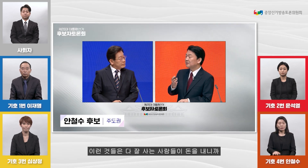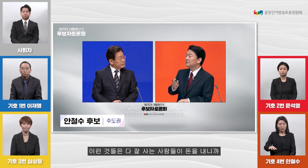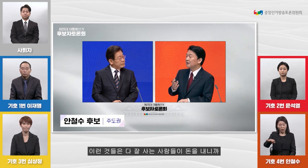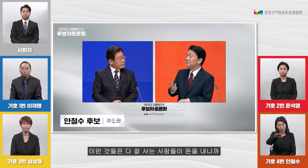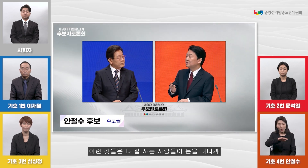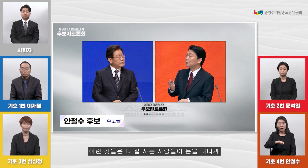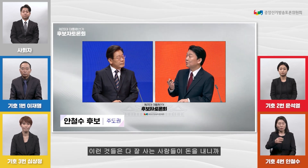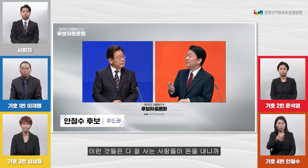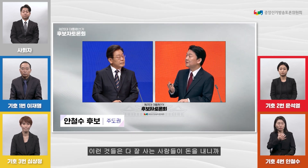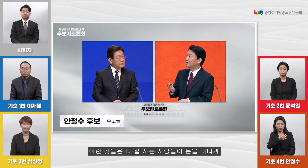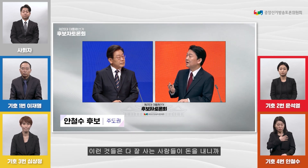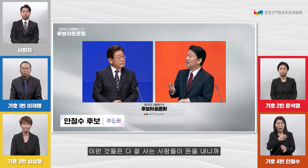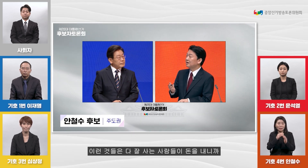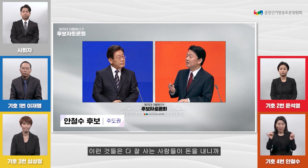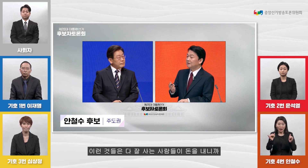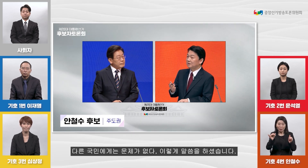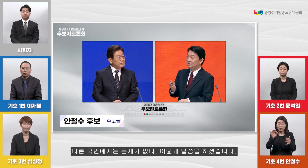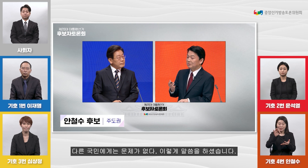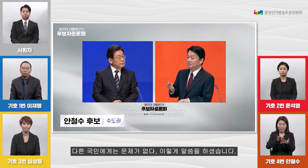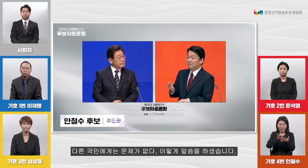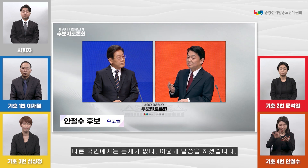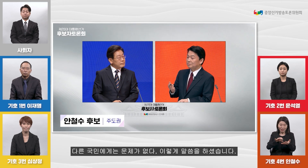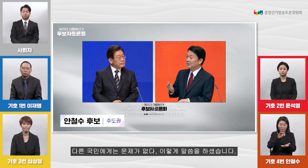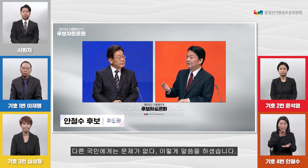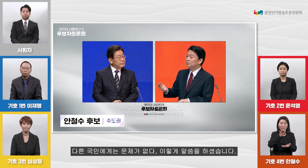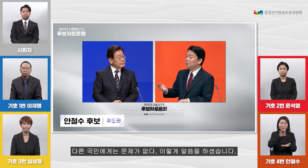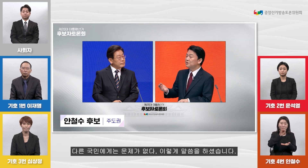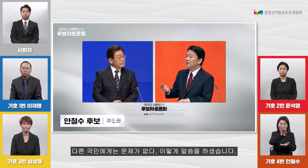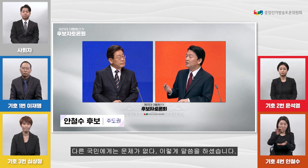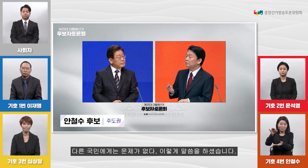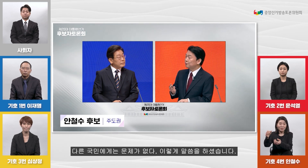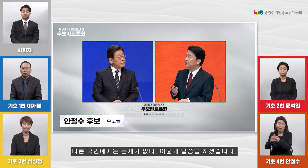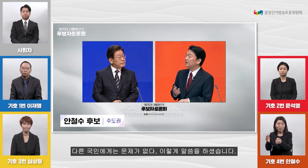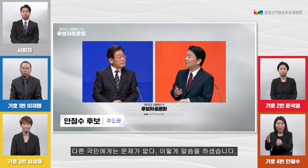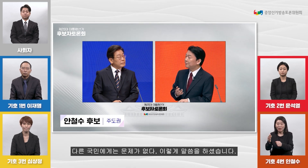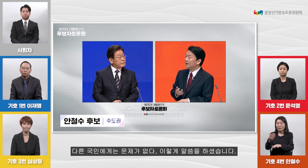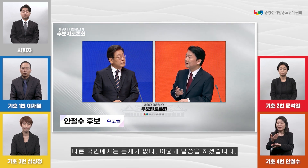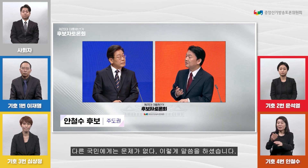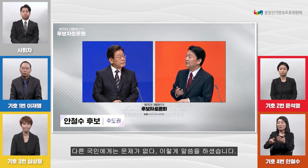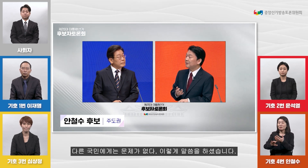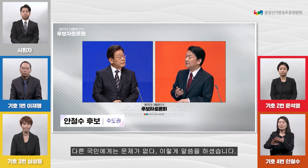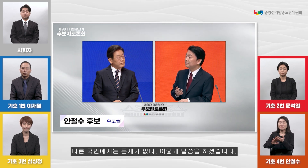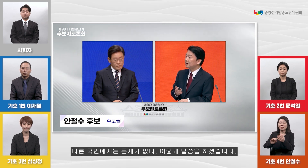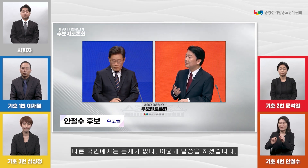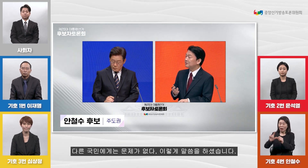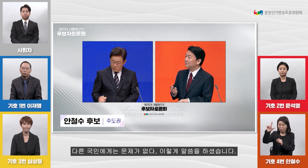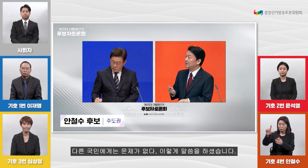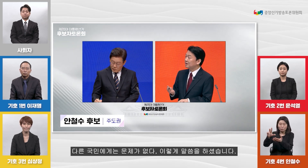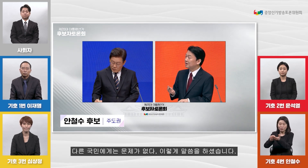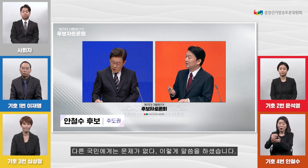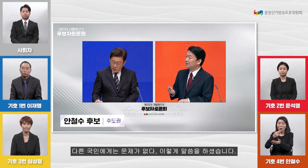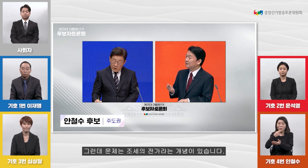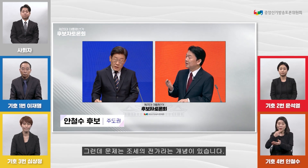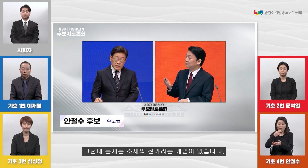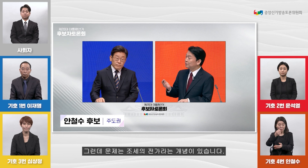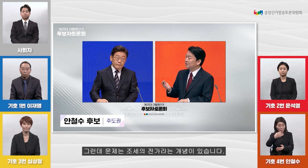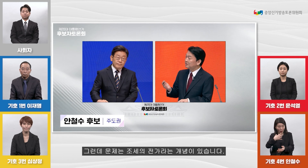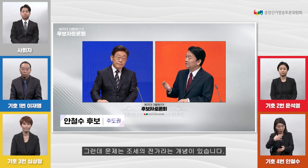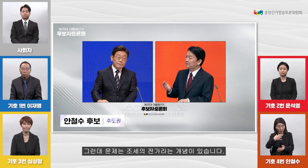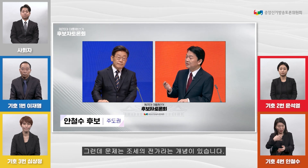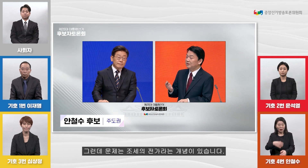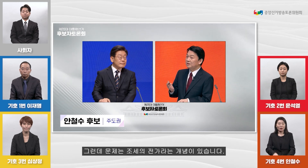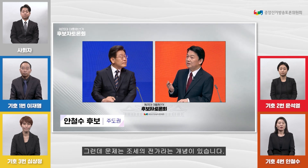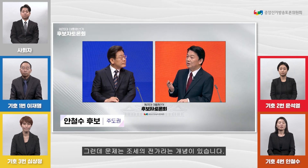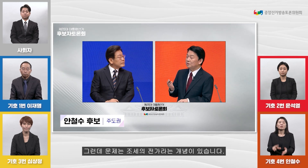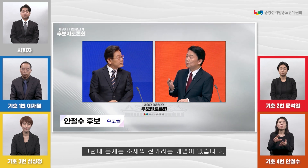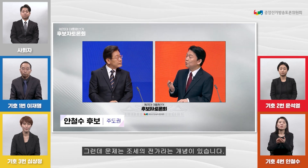잘 사는 사람들이 돈을 내니까 다른 국민에게는 문제가 없다 그렇게 말씀을 하셨습니다. 그런데